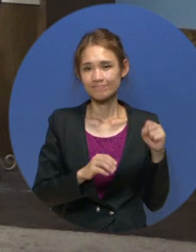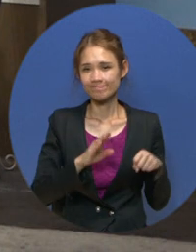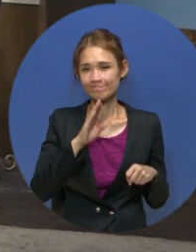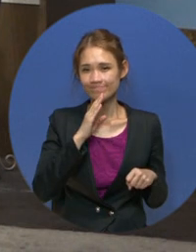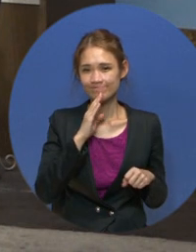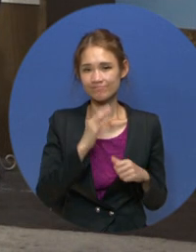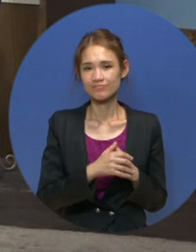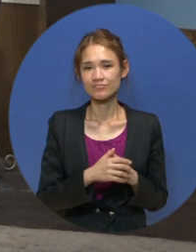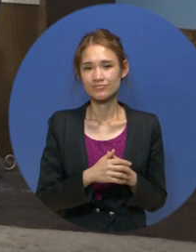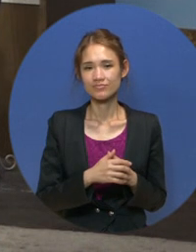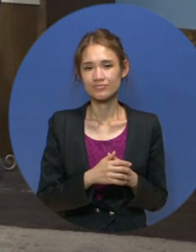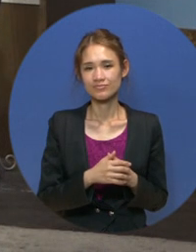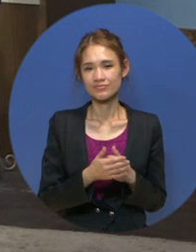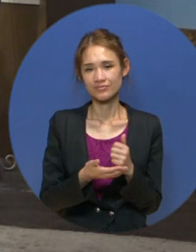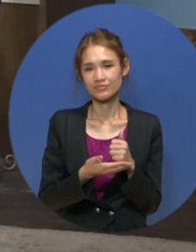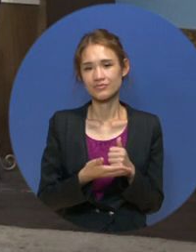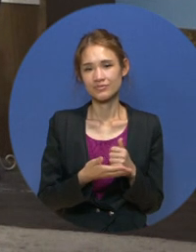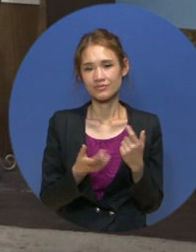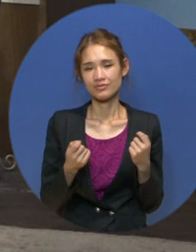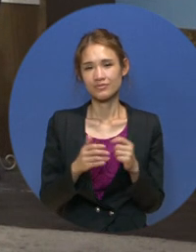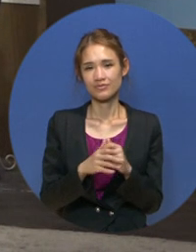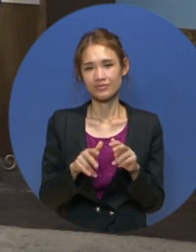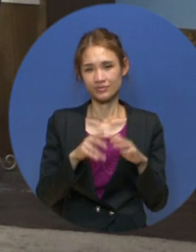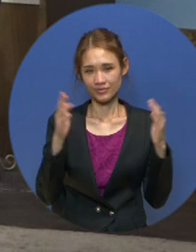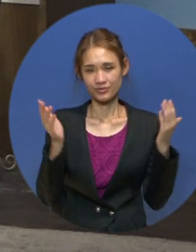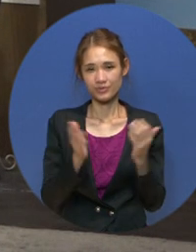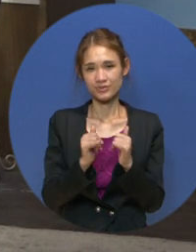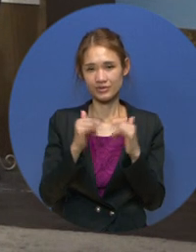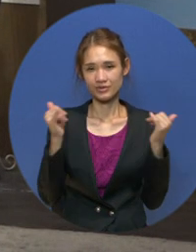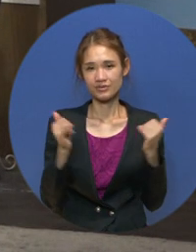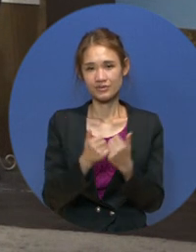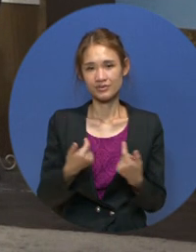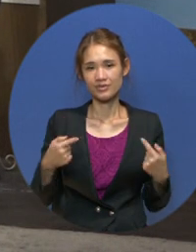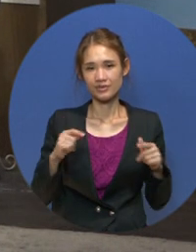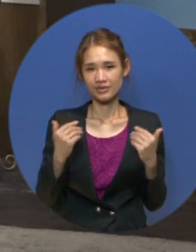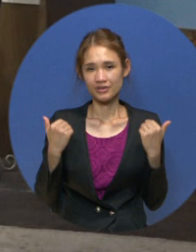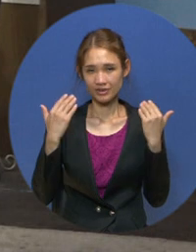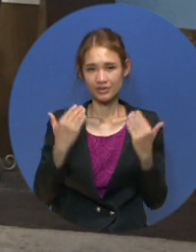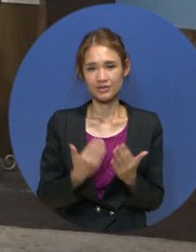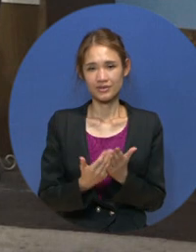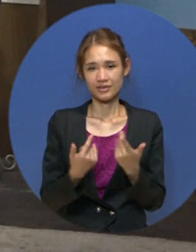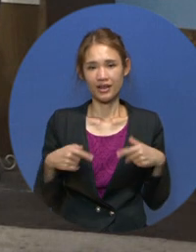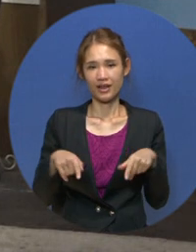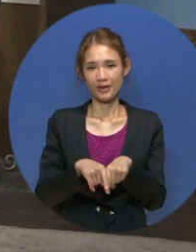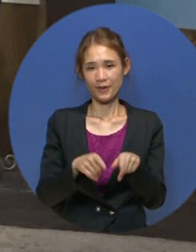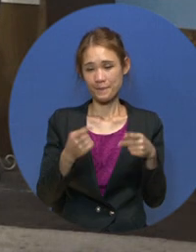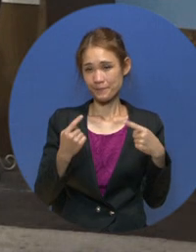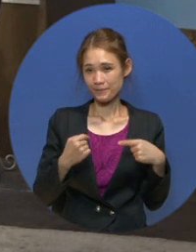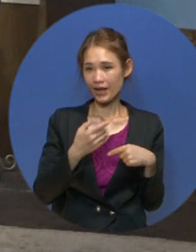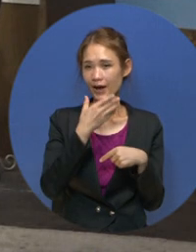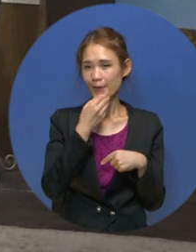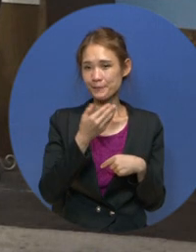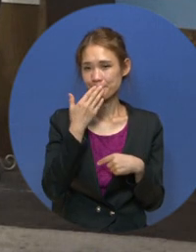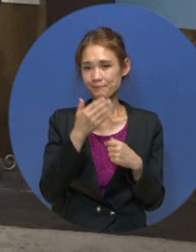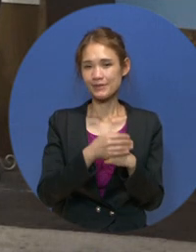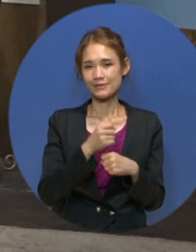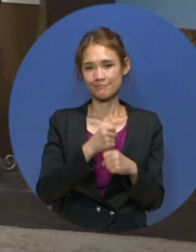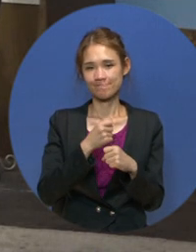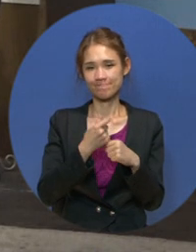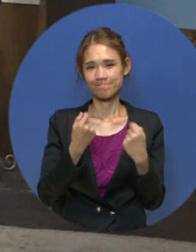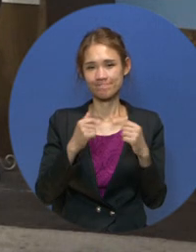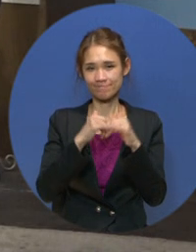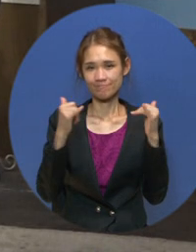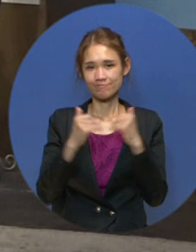네. 그래서 또 고객분들, 그러니까 즉 이 모든 사회가 함께 성장하고 함께 하면서 행복할 수 있는 네, 네, 네, 그런